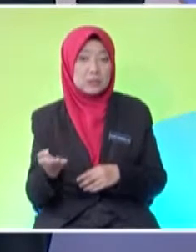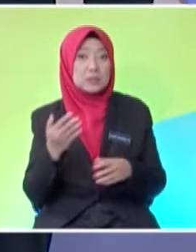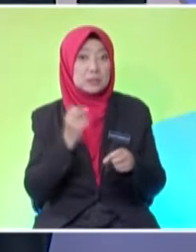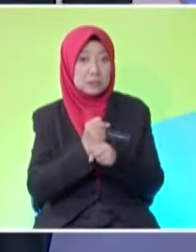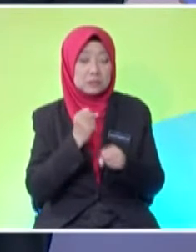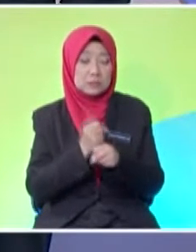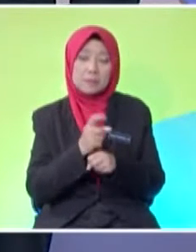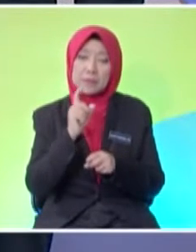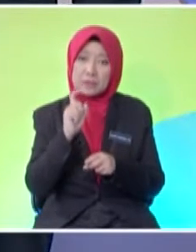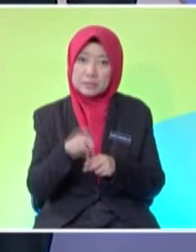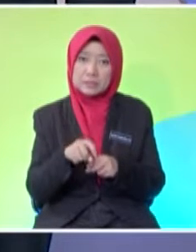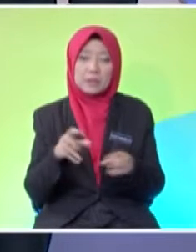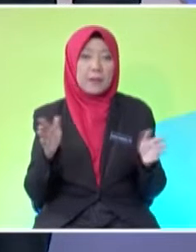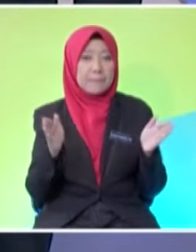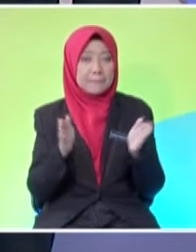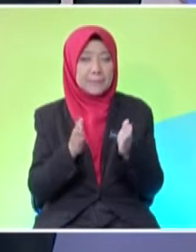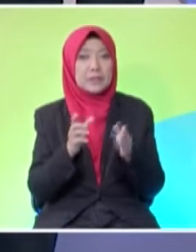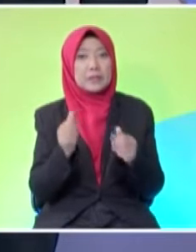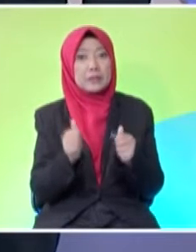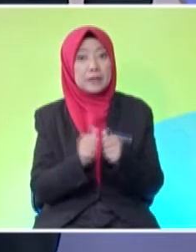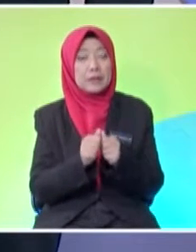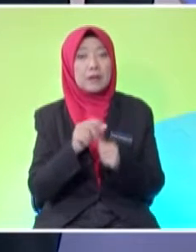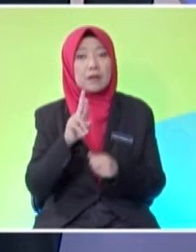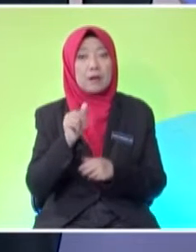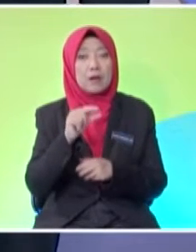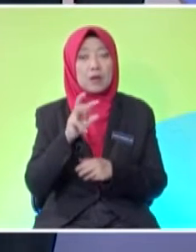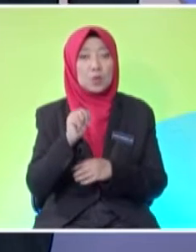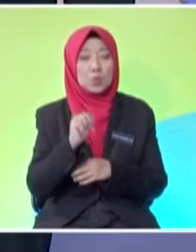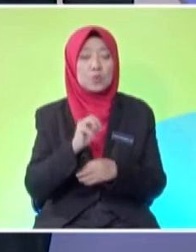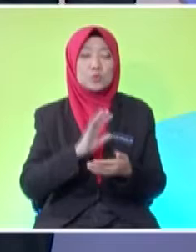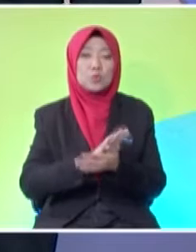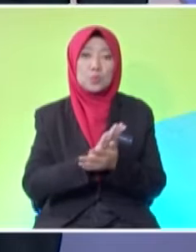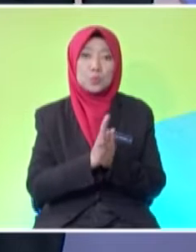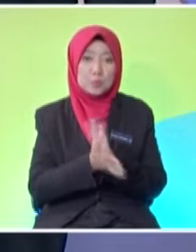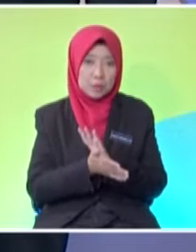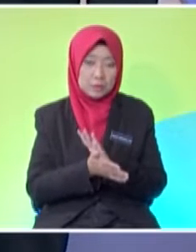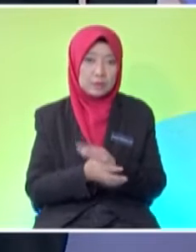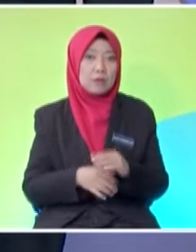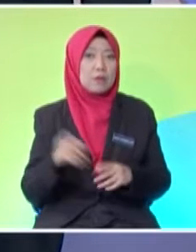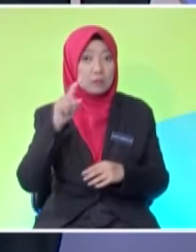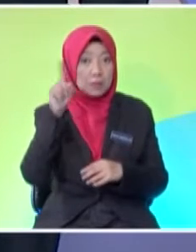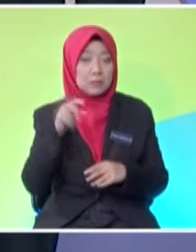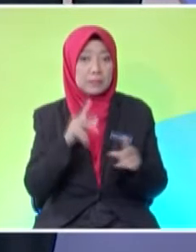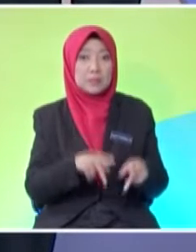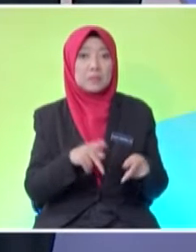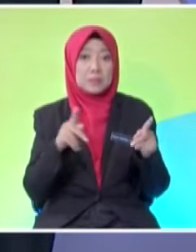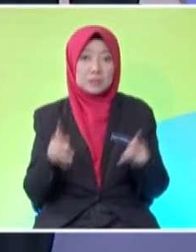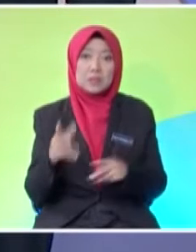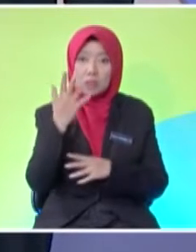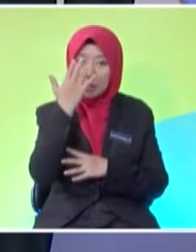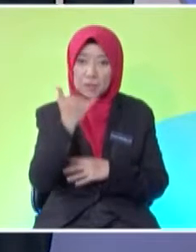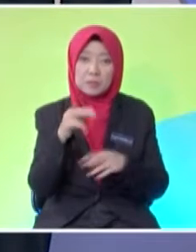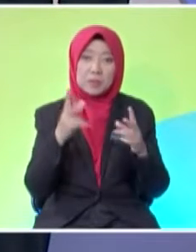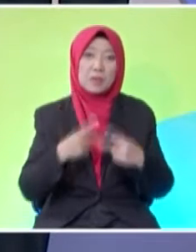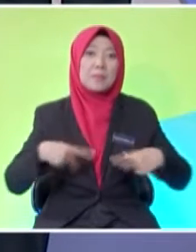kerja diapit dengan ragum sebelum kerja menggerudi dilakukan. Okey, saya nak tanya pada pelajar. Okey, kenapa kita